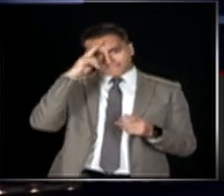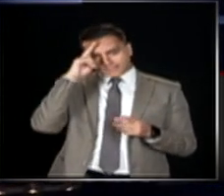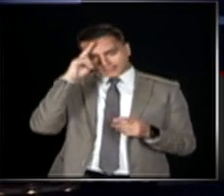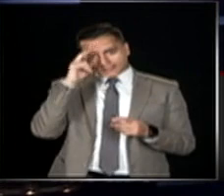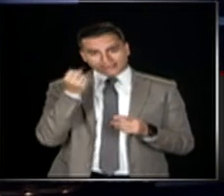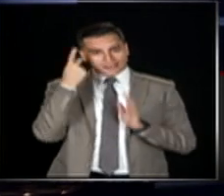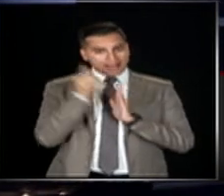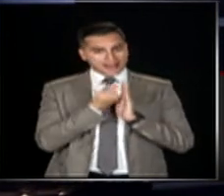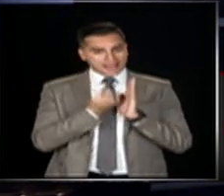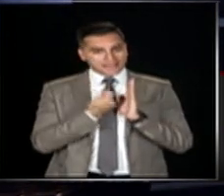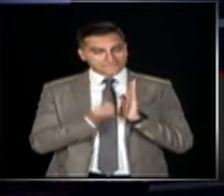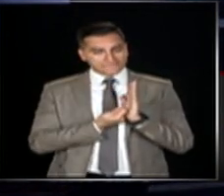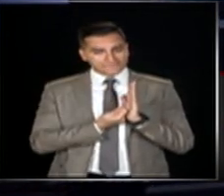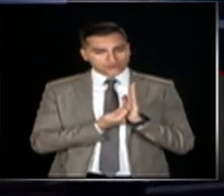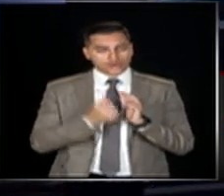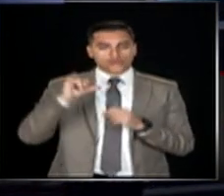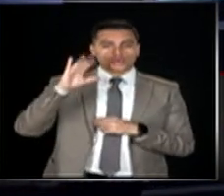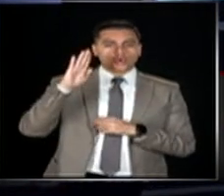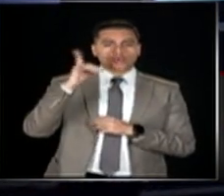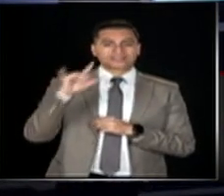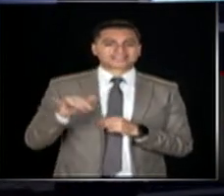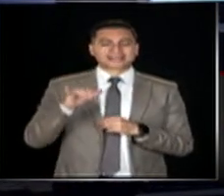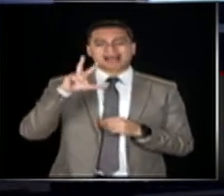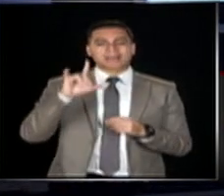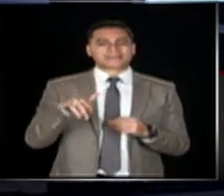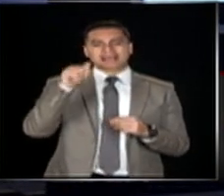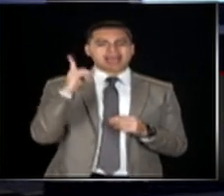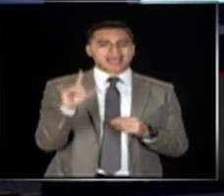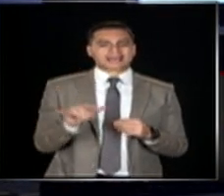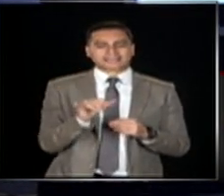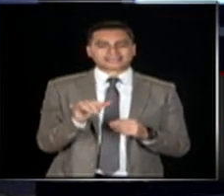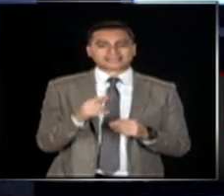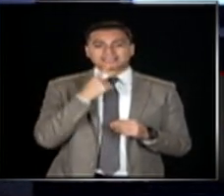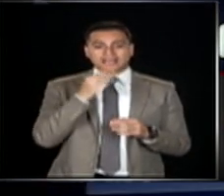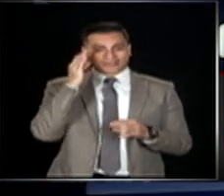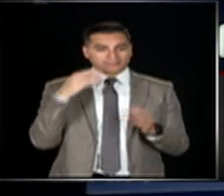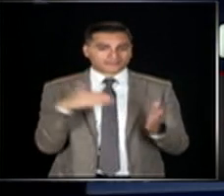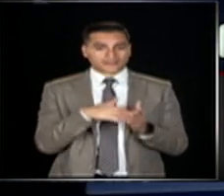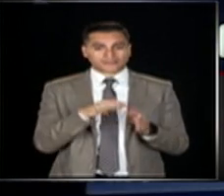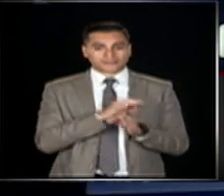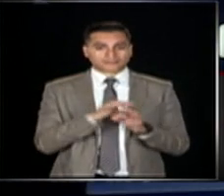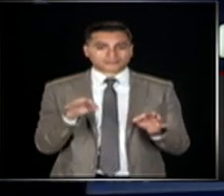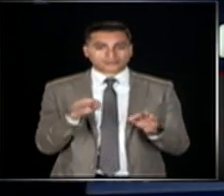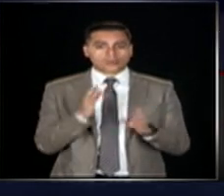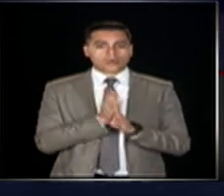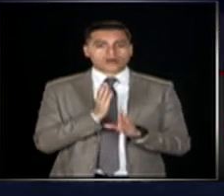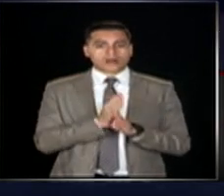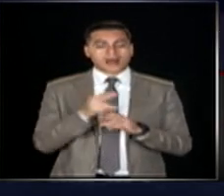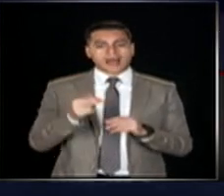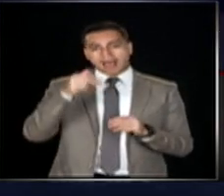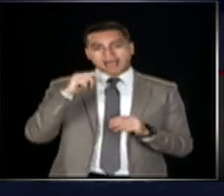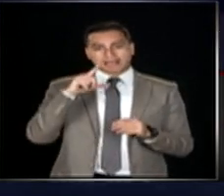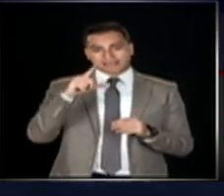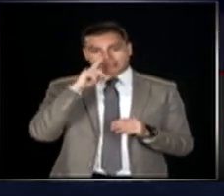تاليف يسري الابياري ثانيه واخراج عادل